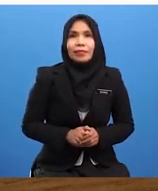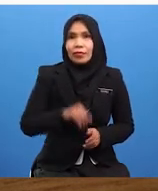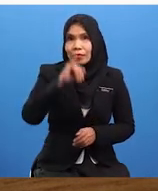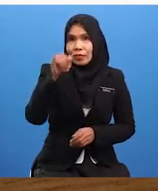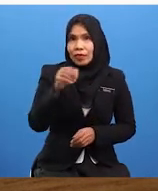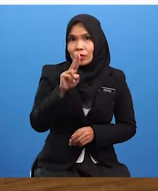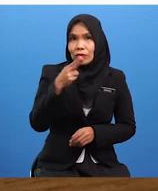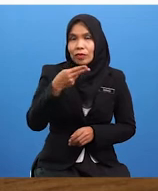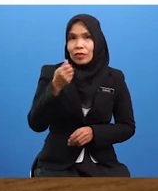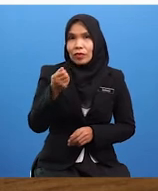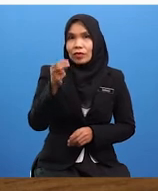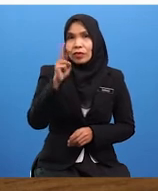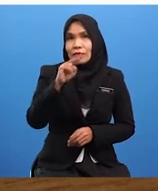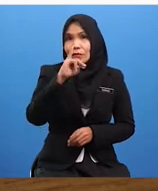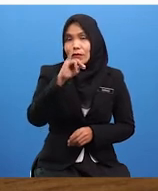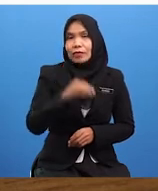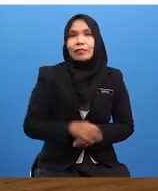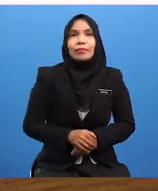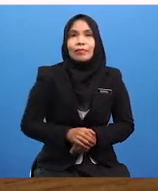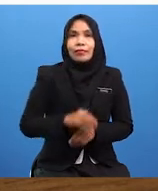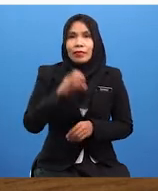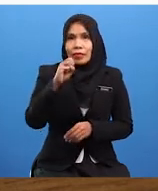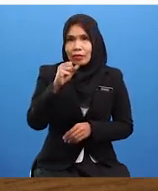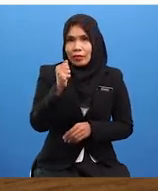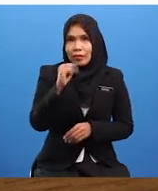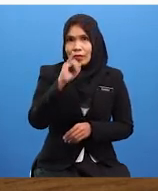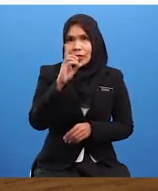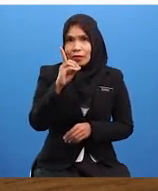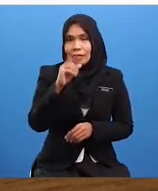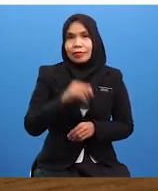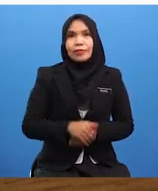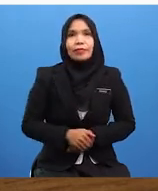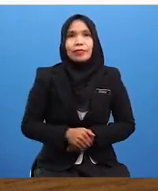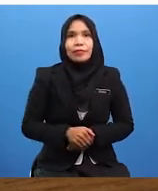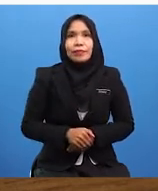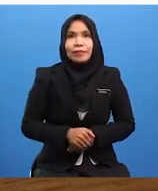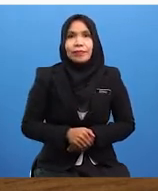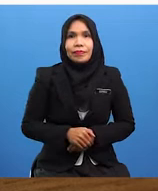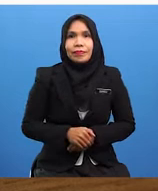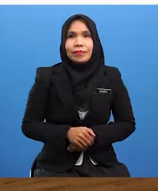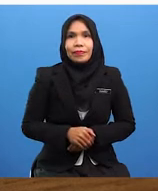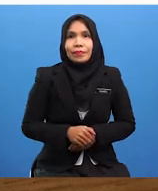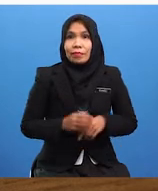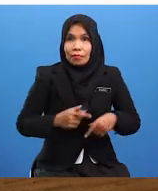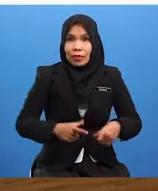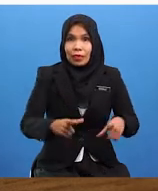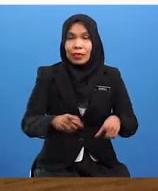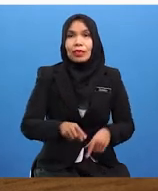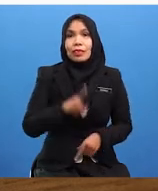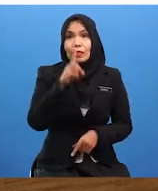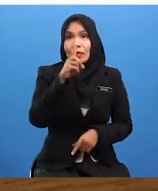Said, dilahirkan pada 6 Januari 1961 di Gopeng,